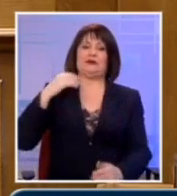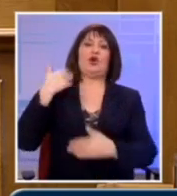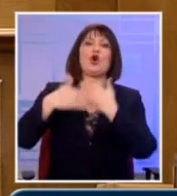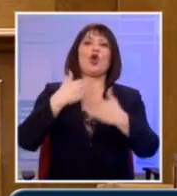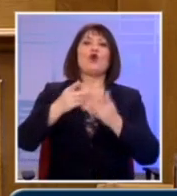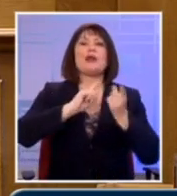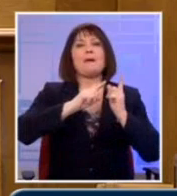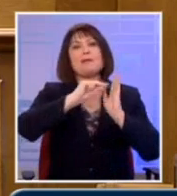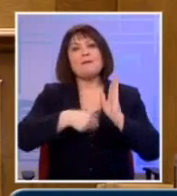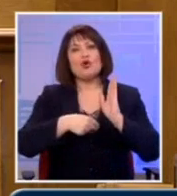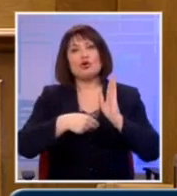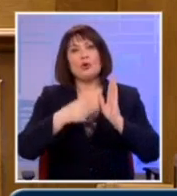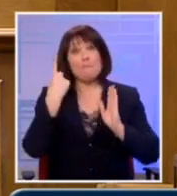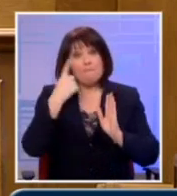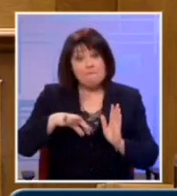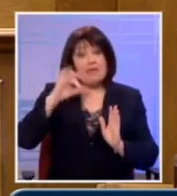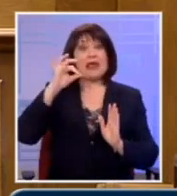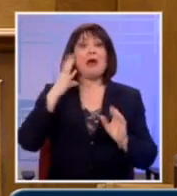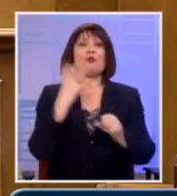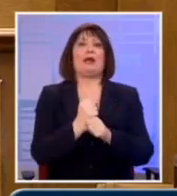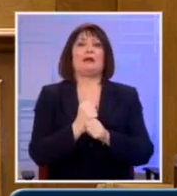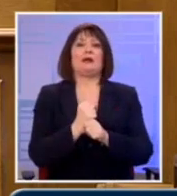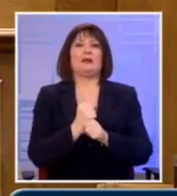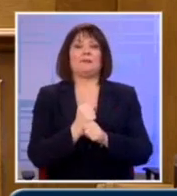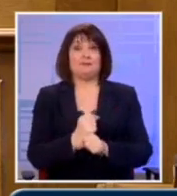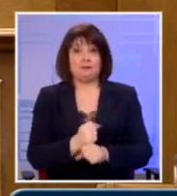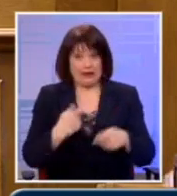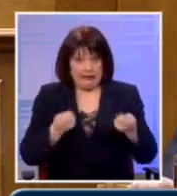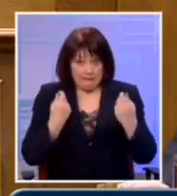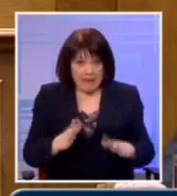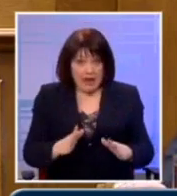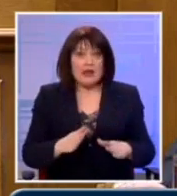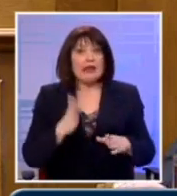του μνημονίου που πέτυχε. Που να έγινε και που να πέτυχε.